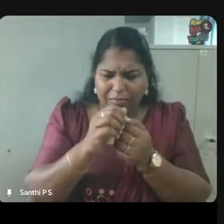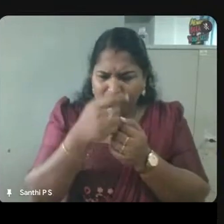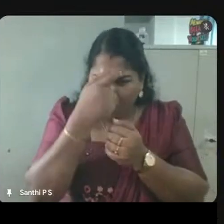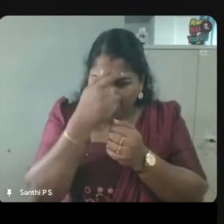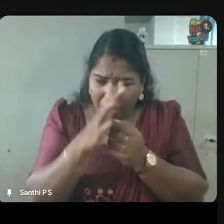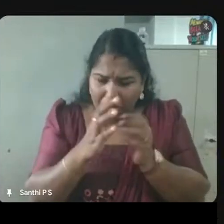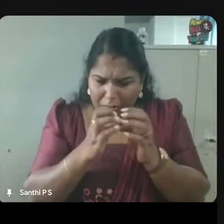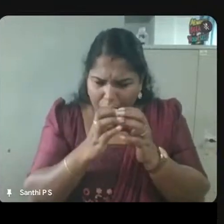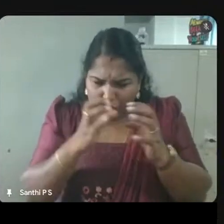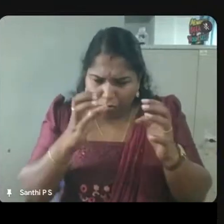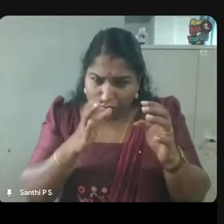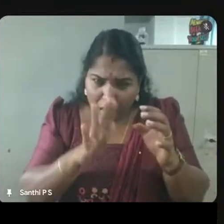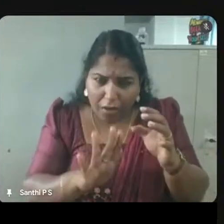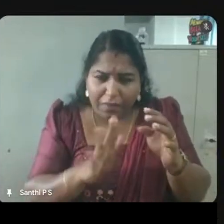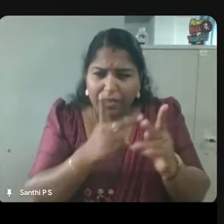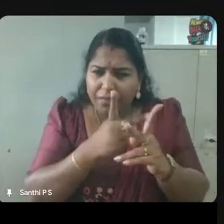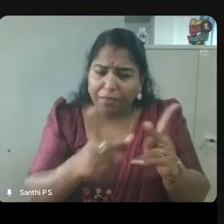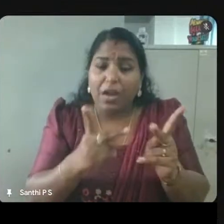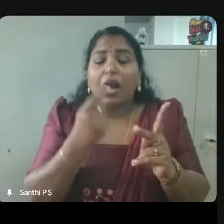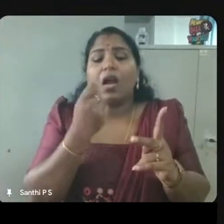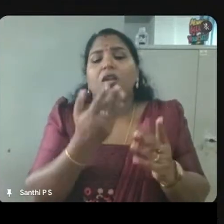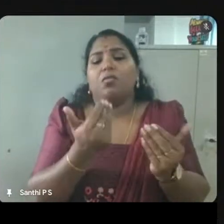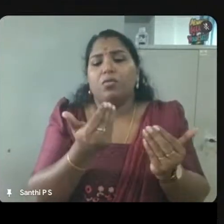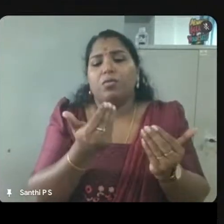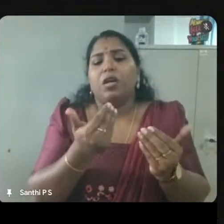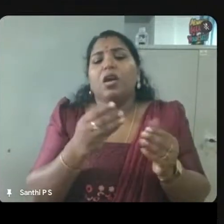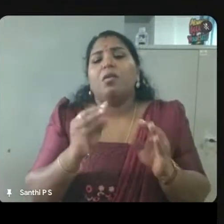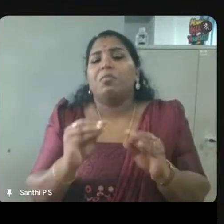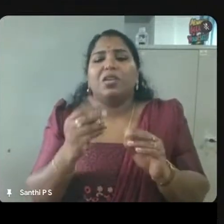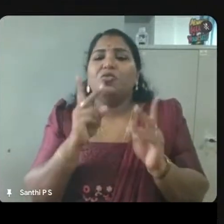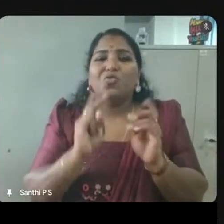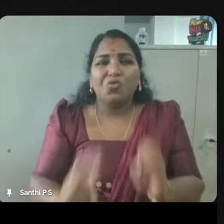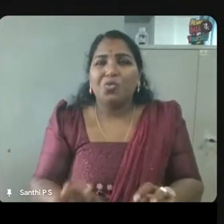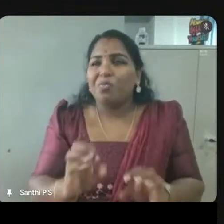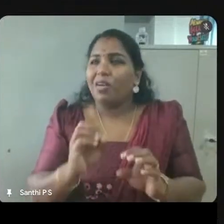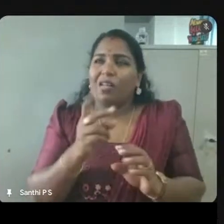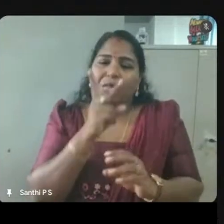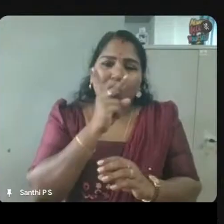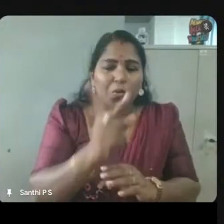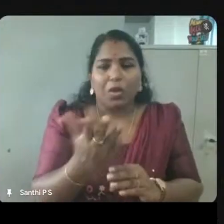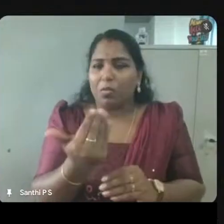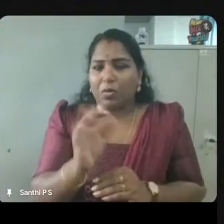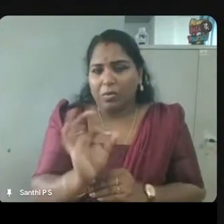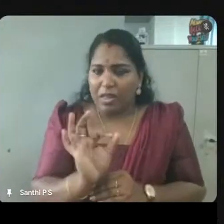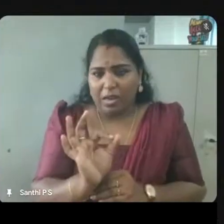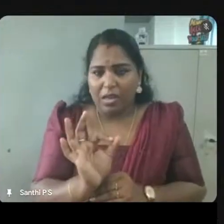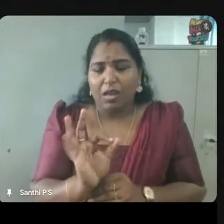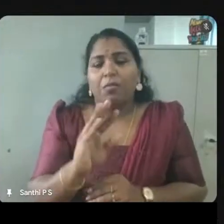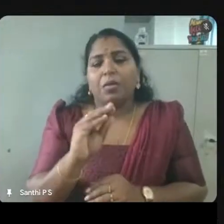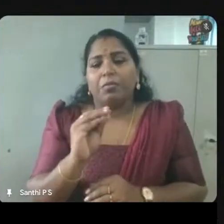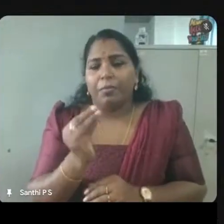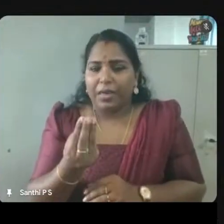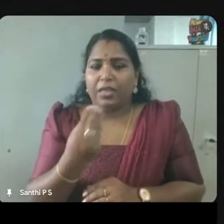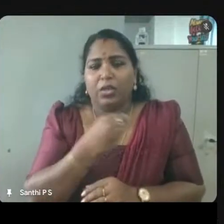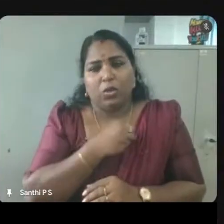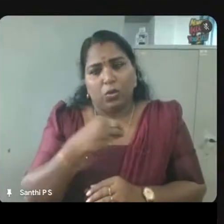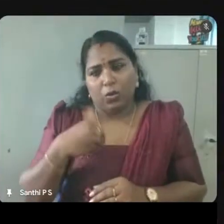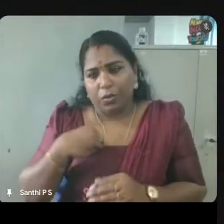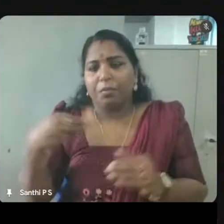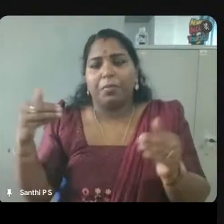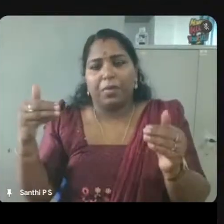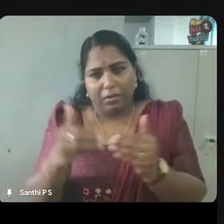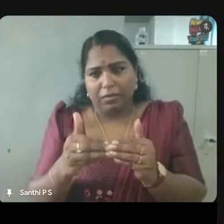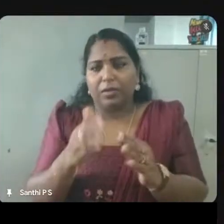വന്നിട്ടുണ്ടോ എന്നുള്ളതെല്ലാം ഞങ്ങൾക്ക് തിരിച്ചറിയണമെങ്കിൽ ആ മെഷീനിൽ ഇരുന്ന് നോക്കിയാലേ പറയാൻ പറ്റുള്ളൂ മാഡം. അതുകൊണ്ട് ദയവ് ചെയ്ത് ഒന്ന് ഡയറക്റ്റ് ആയിട്ട്